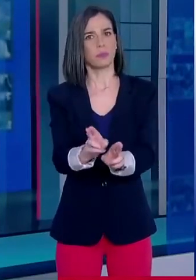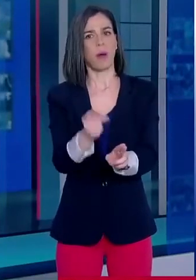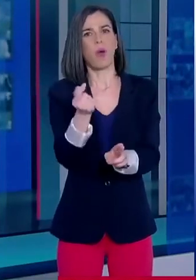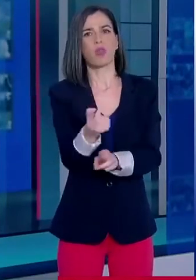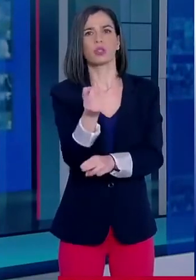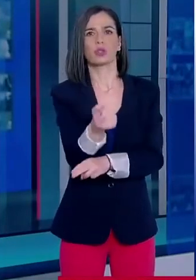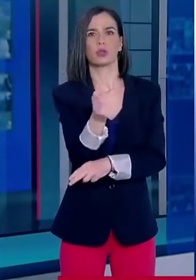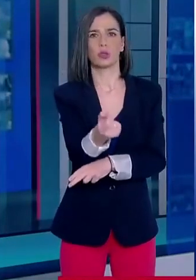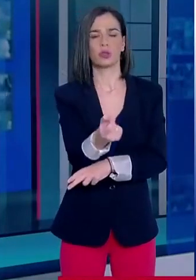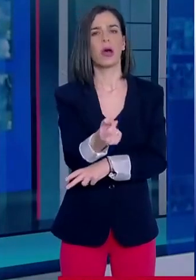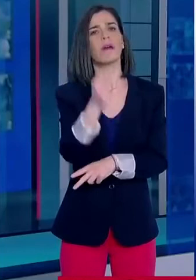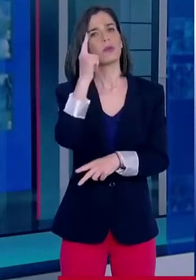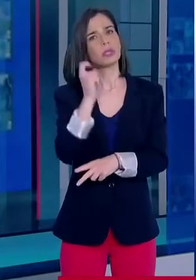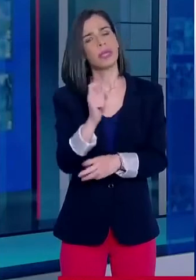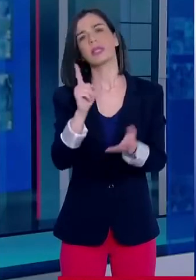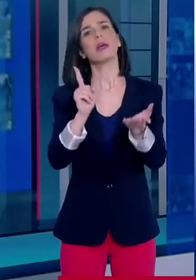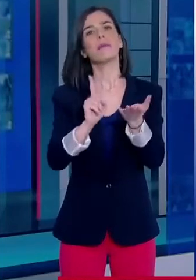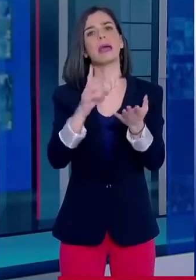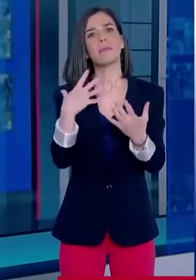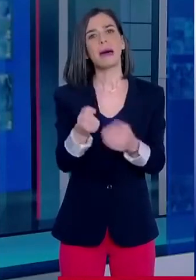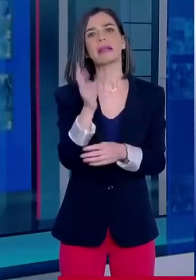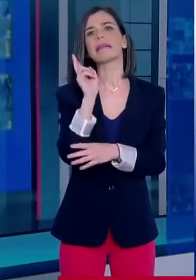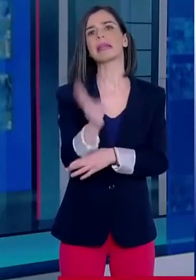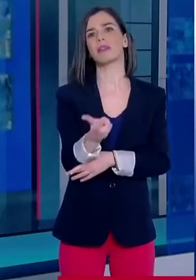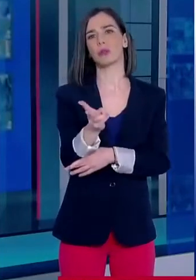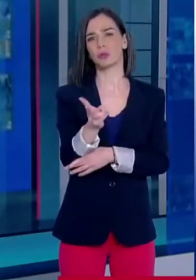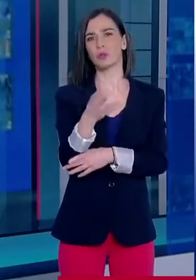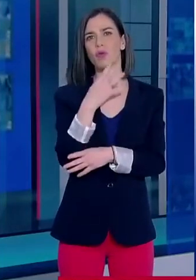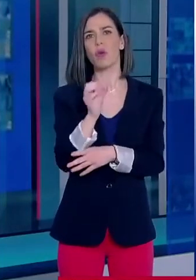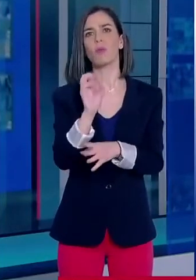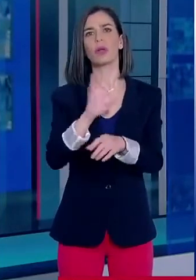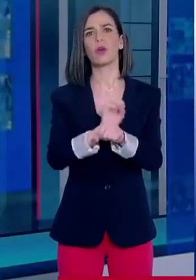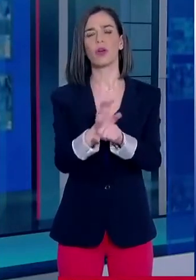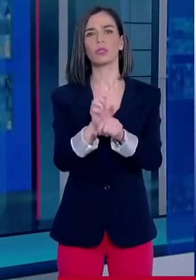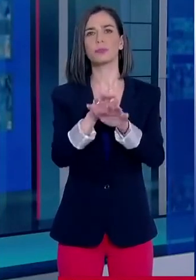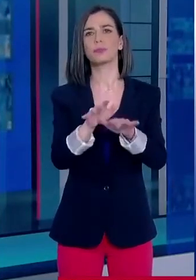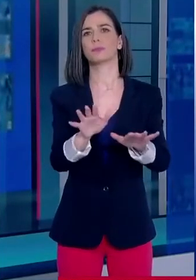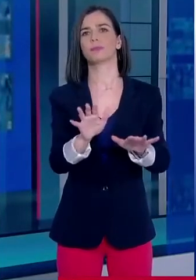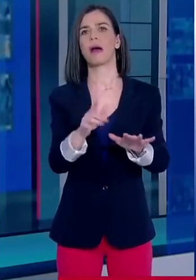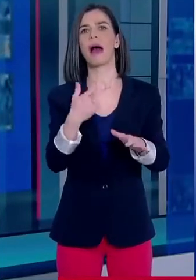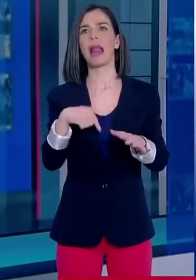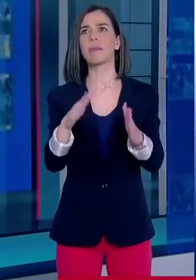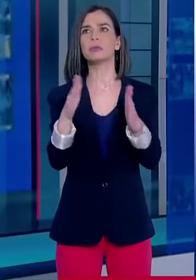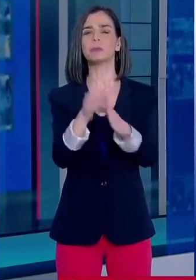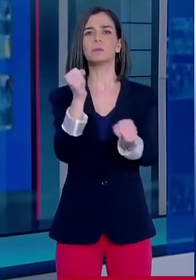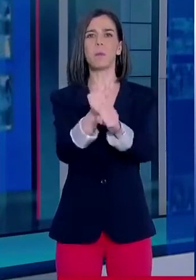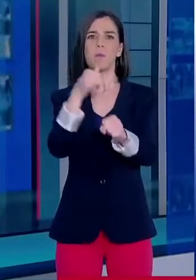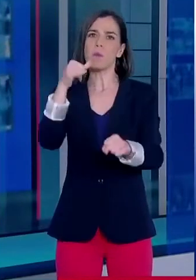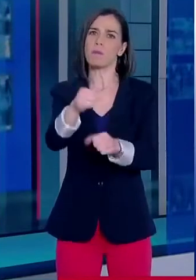όλους τους ειδικούς, συνοδεύεται και από ένα κίνδυνο για υποτροπή της κυκλοφορίας του ιού. Δεν μπορούμε όμως να μείνουμε για πάντα